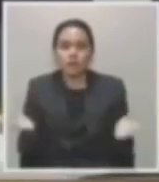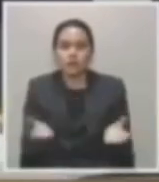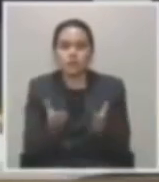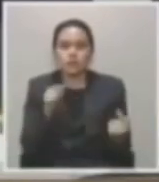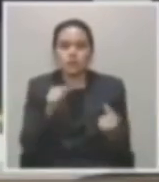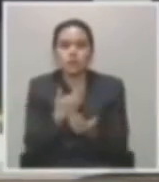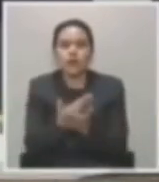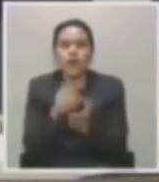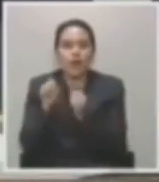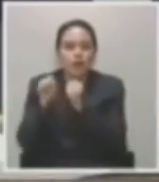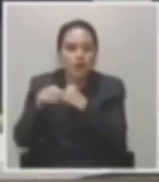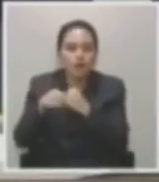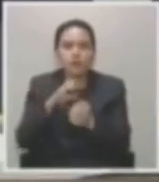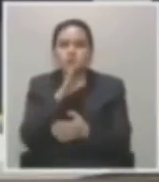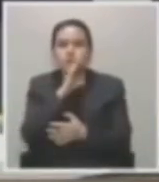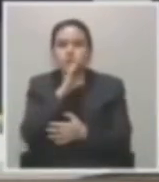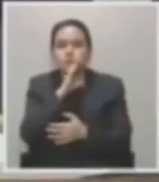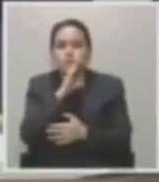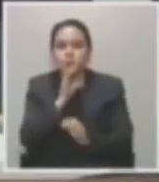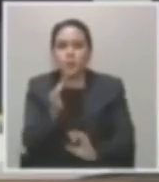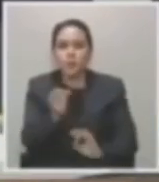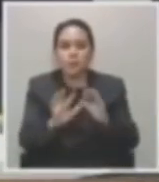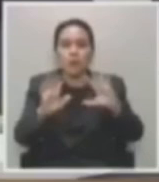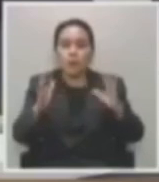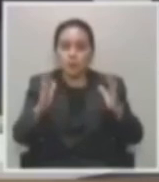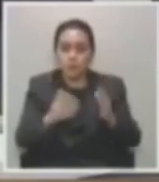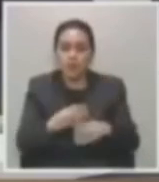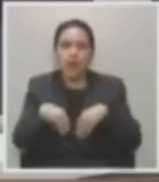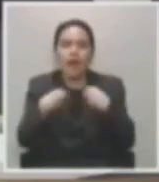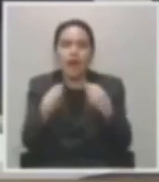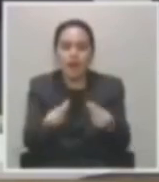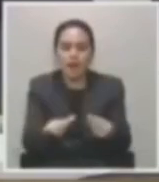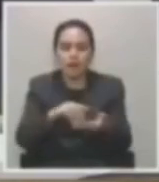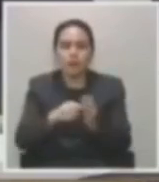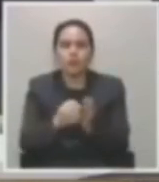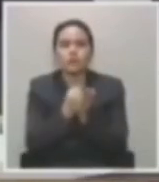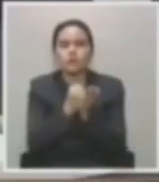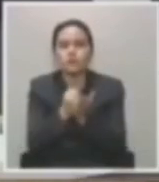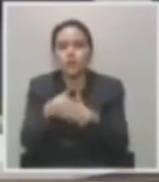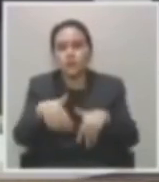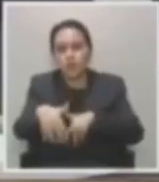อ้อยที่ตัดโดยที่ไม่จุดไฟเผาครับตรงนี้จะช่วยทั้งชาวไร่อ้อย